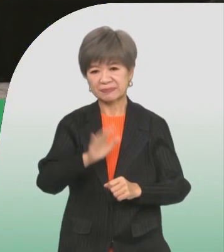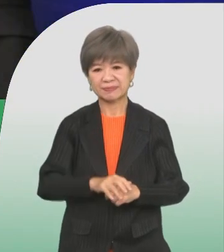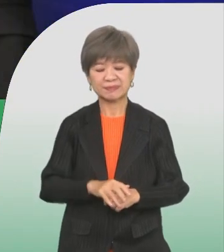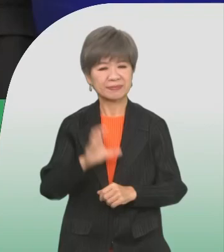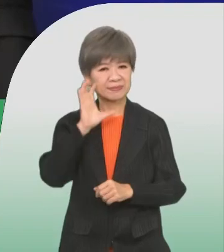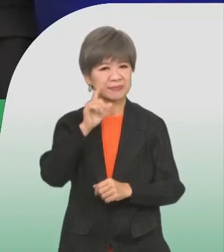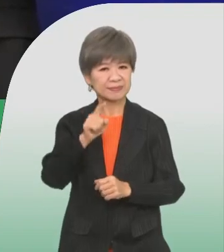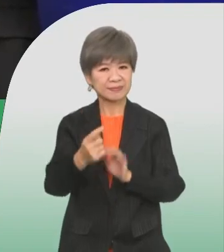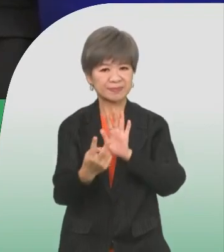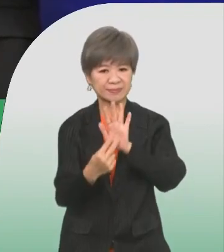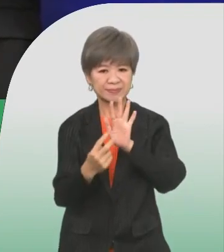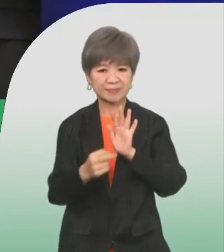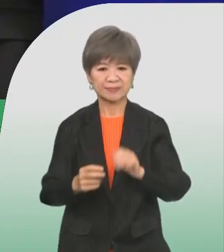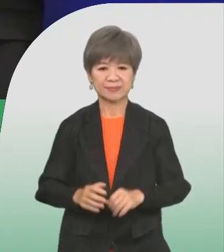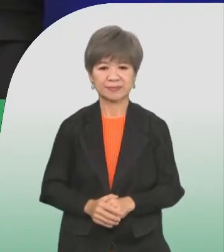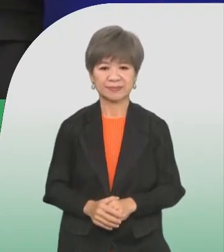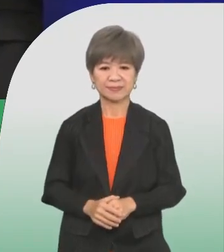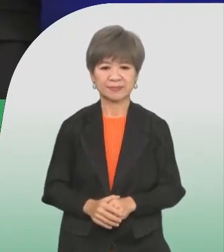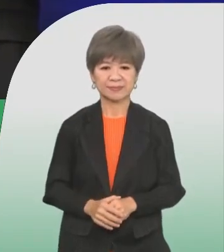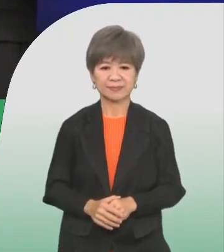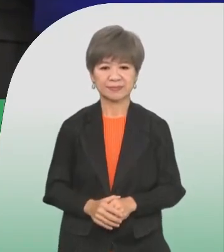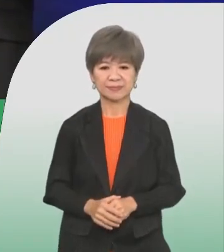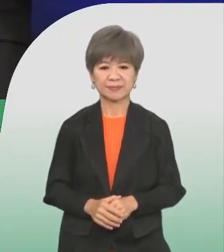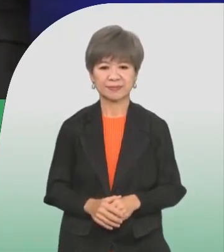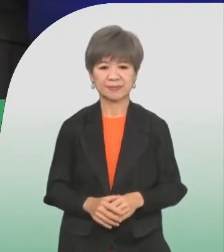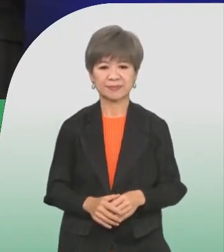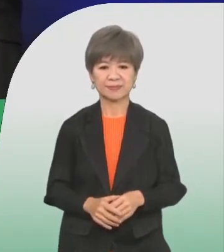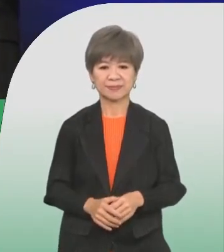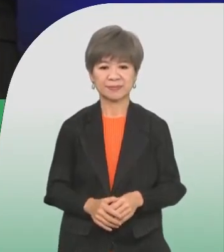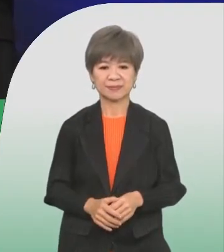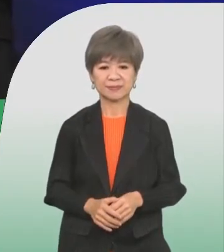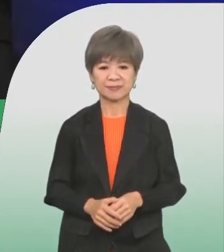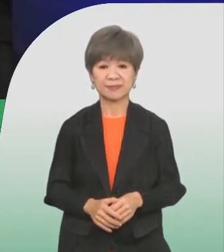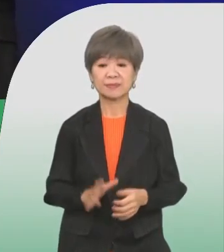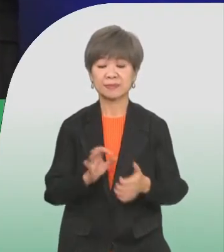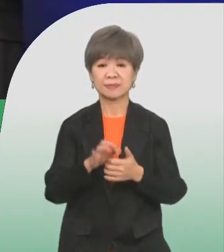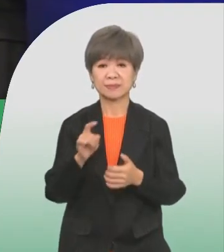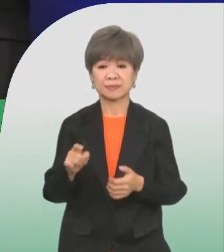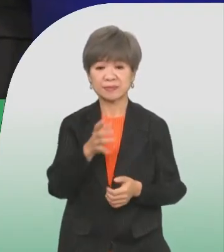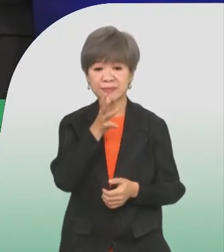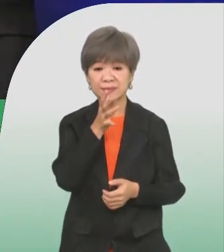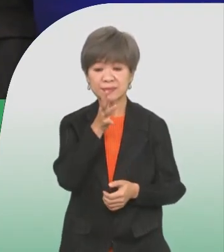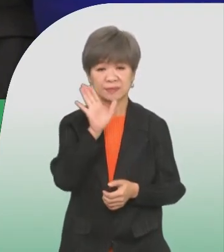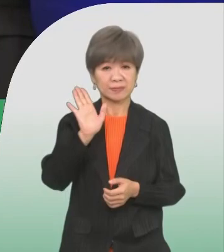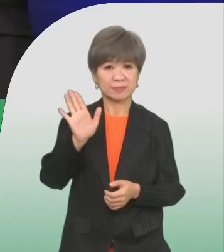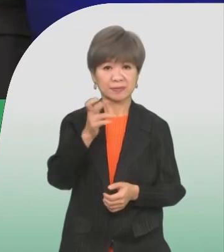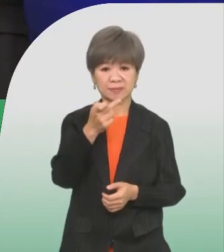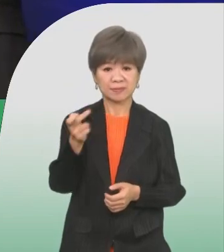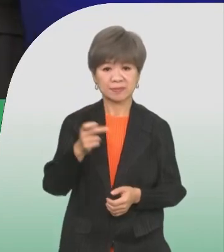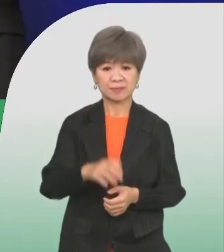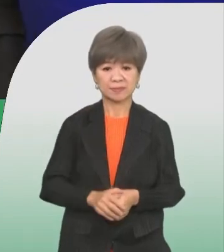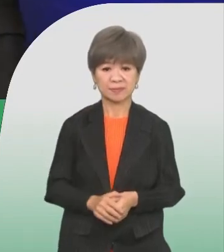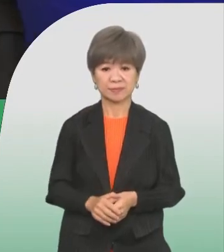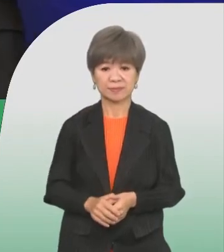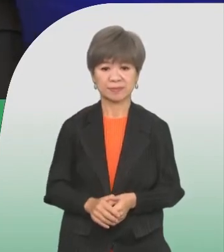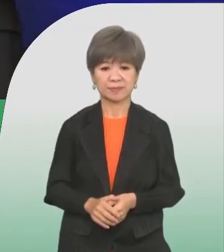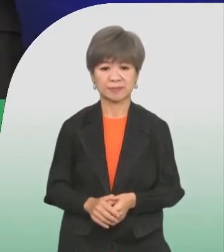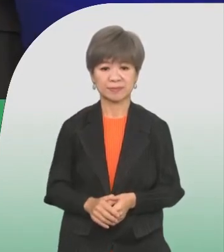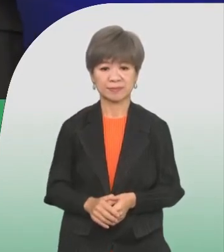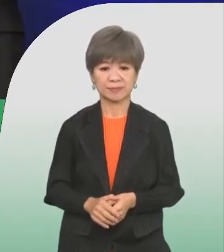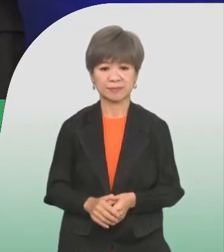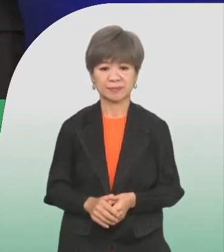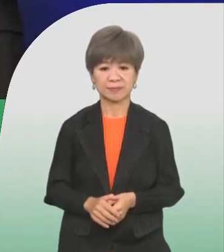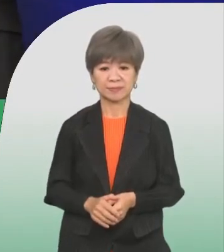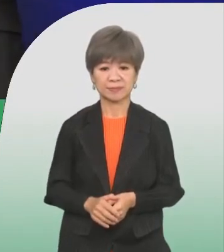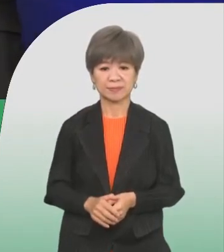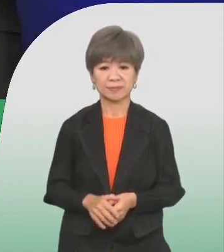明。 Proud to Māori, we will celebrate our 20 years next year. But actually, our history